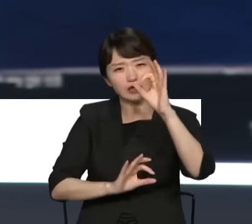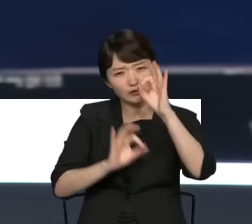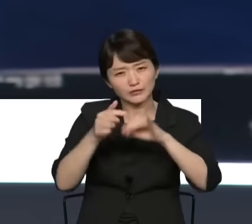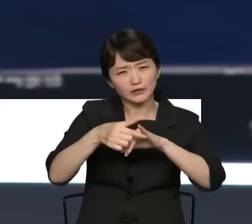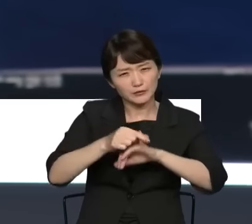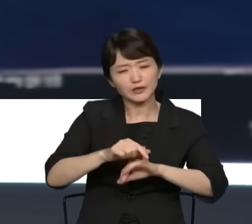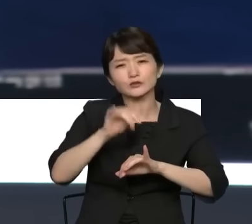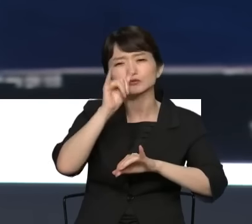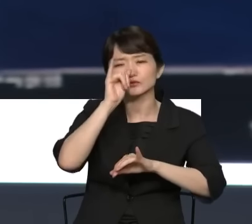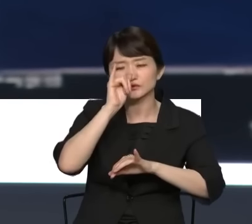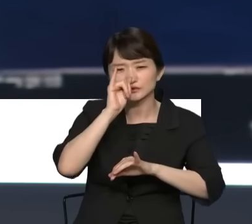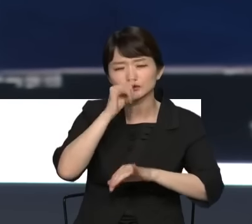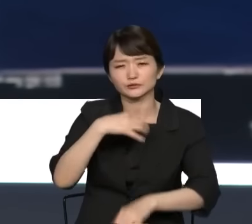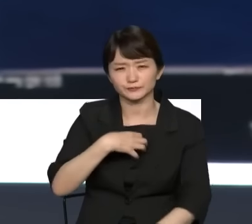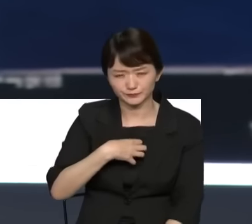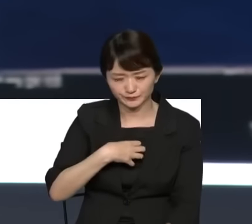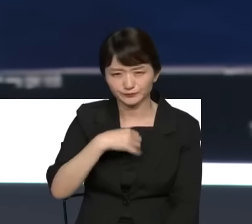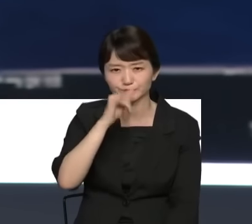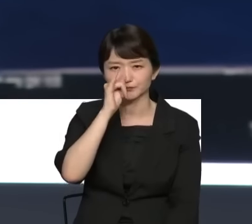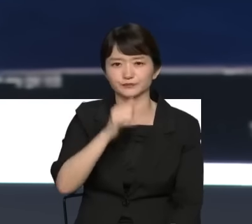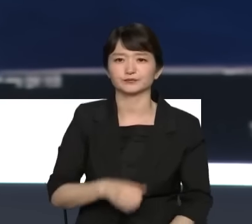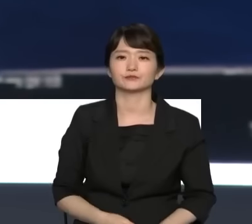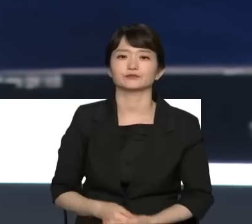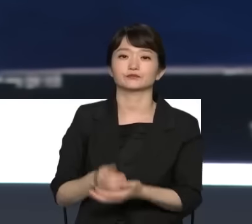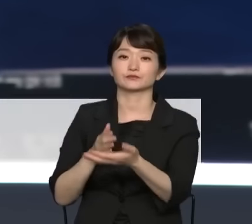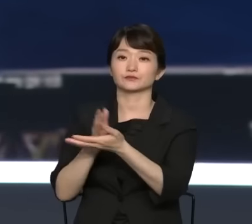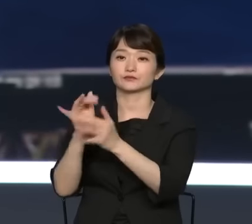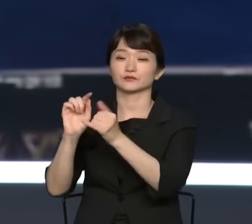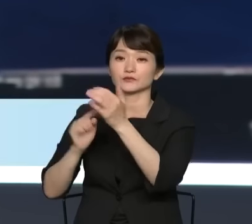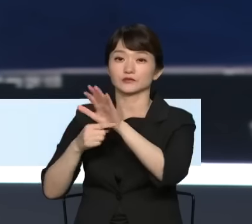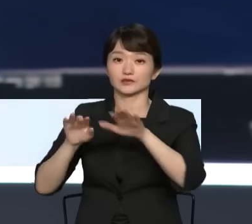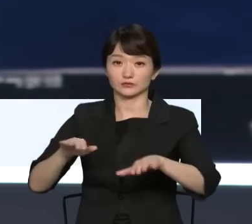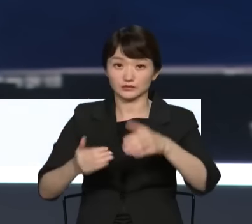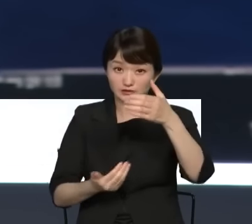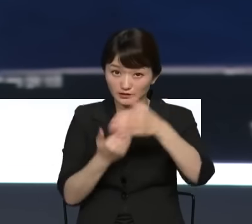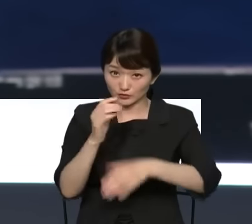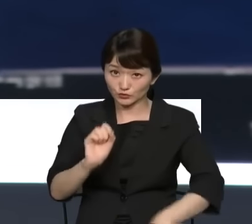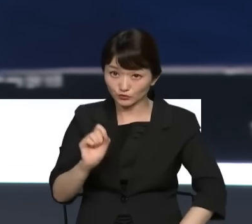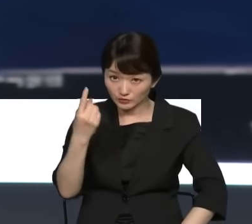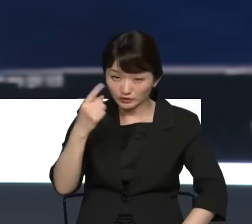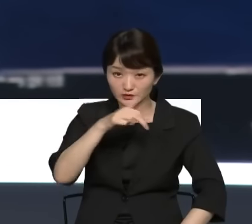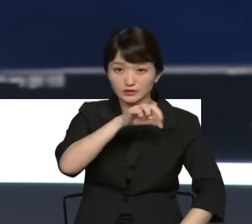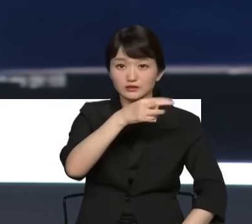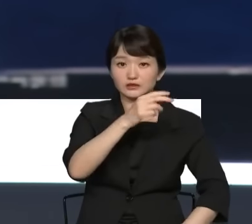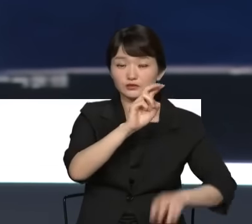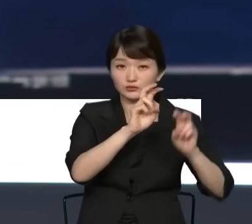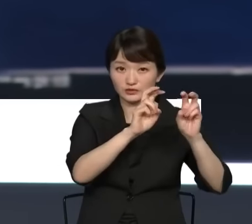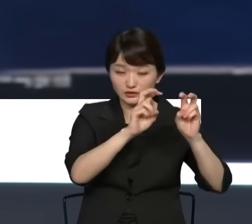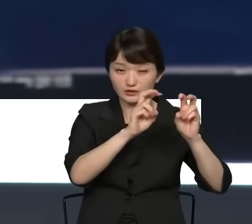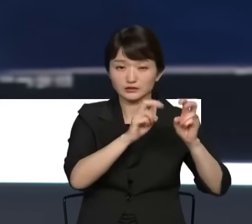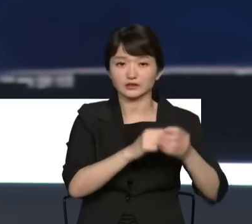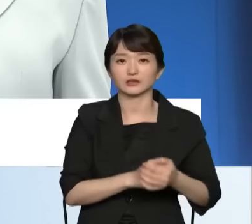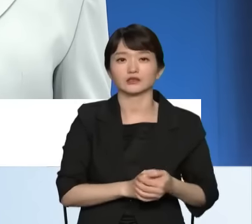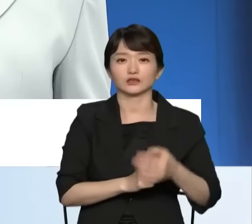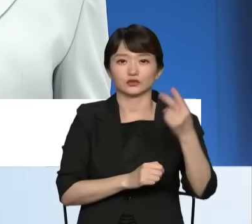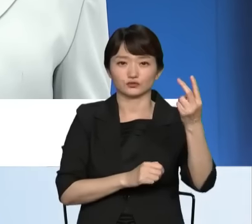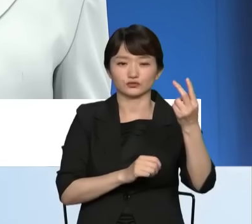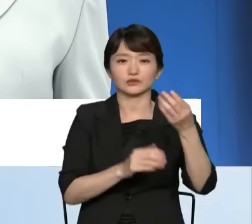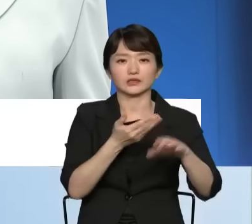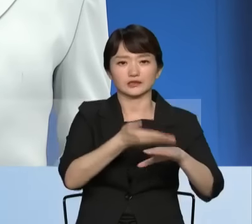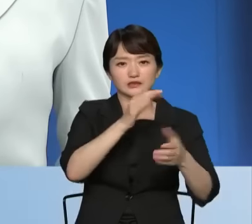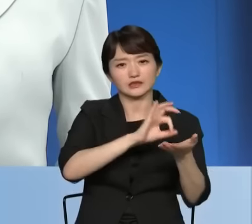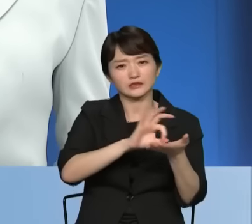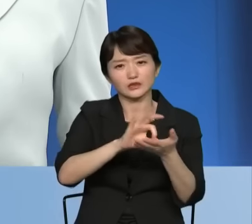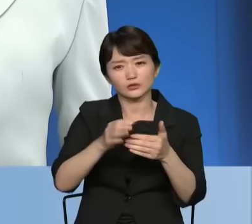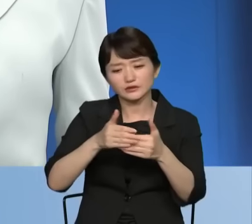문제에 노출될 수 있는 셈입니다 때문에 전문가들은 이번 사태의 계기로 두 개 이상의 클라우드를 이용하는 절차들을